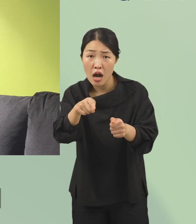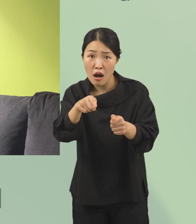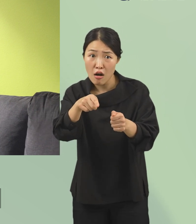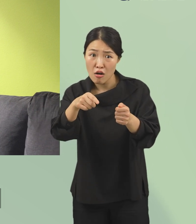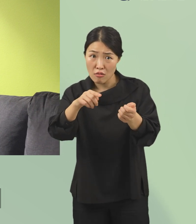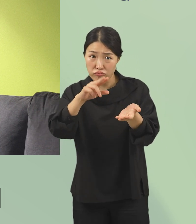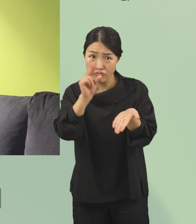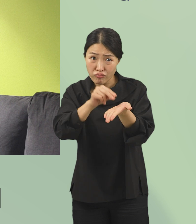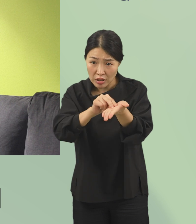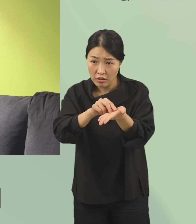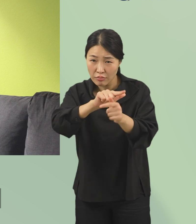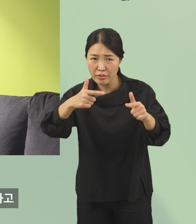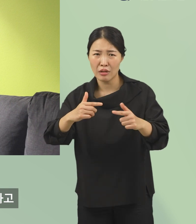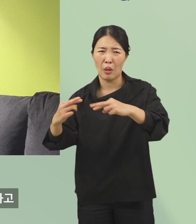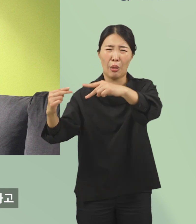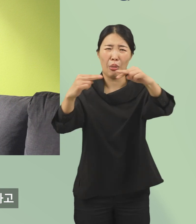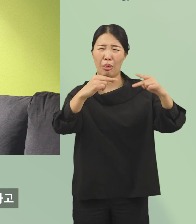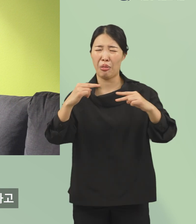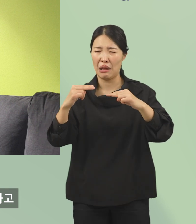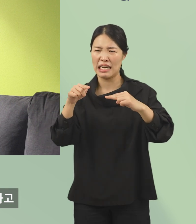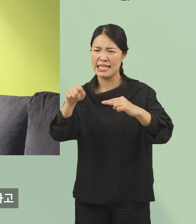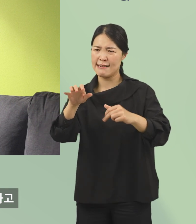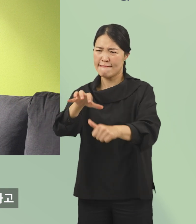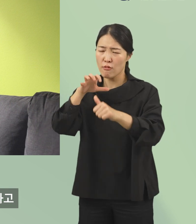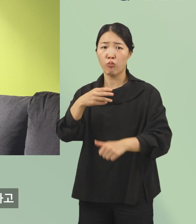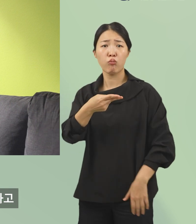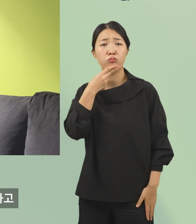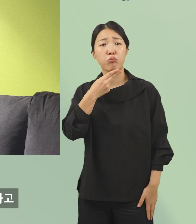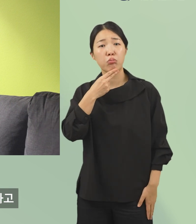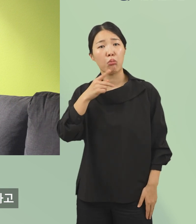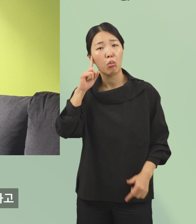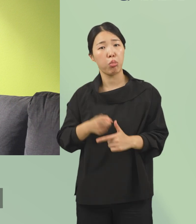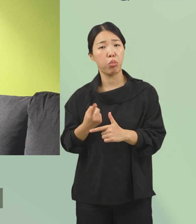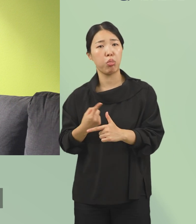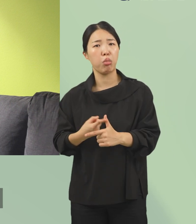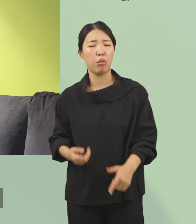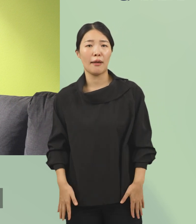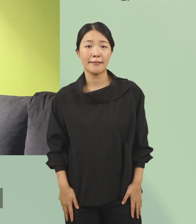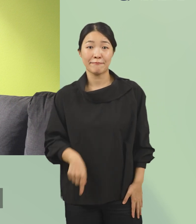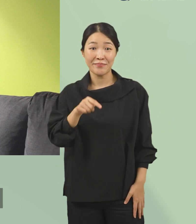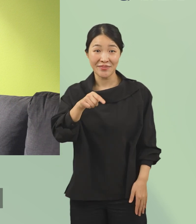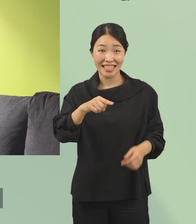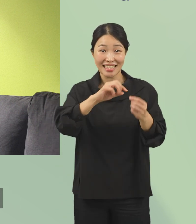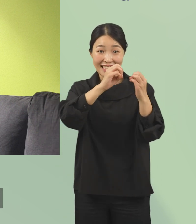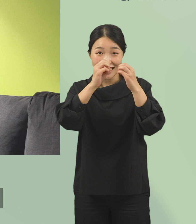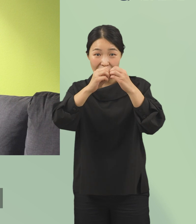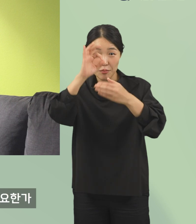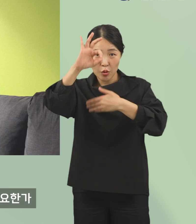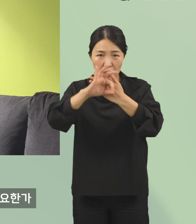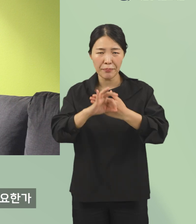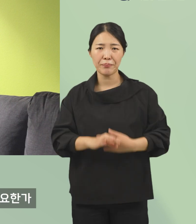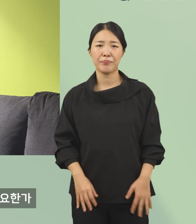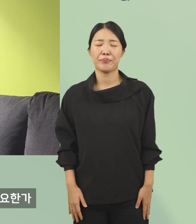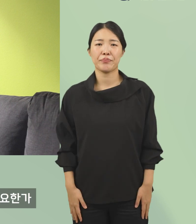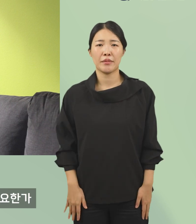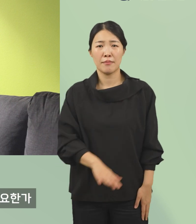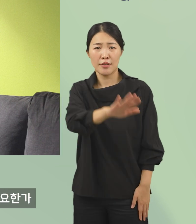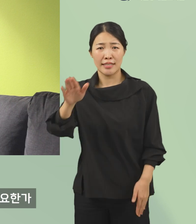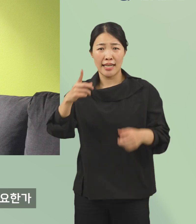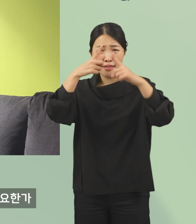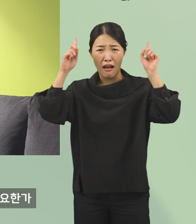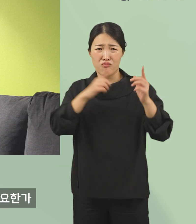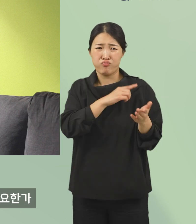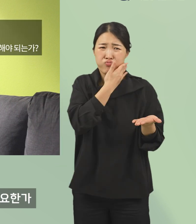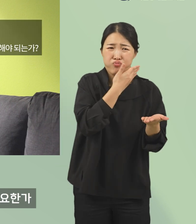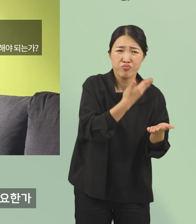대학이 기본적으로 어떤 의미에서든 중요하다고 생각하기 때문에 이 대학을 선택하고 이제 혹은 관심을 가지신 분들이 있을 텐데, 대학이 중요하다는 인식에